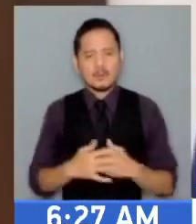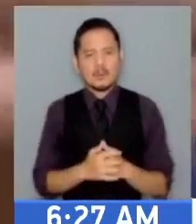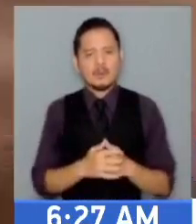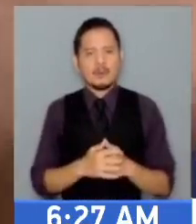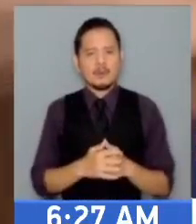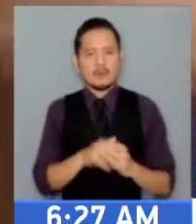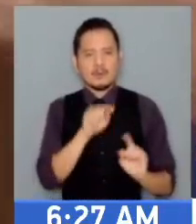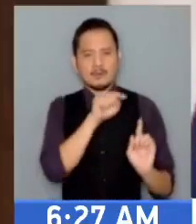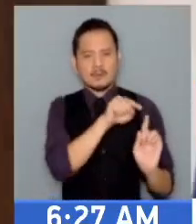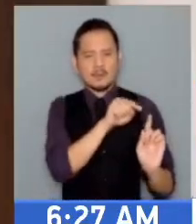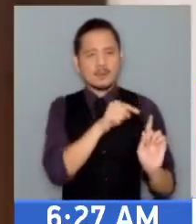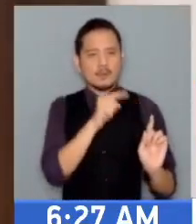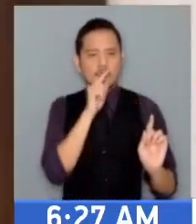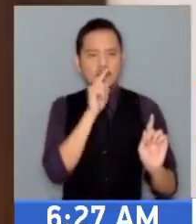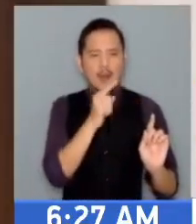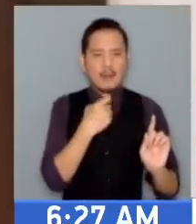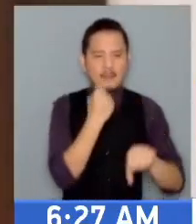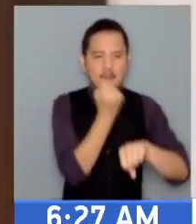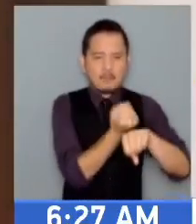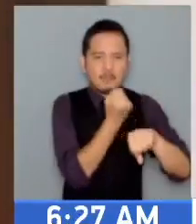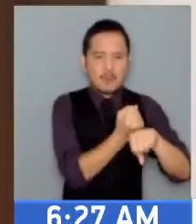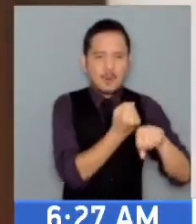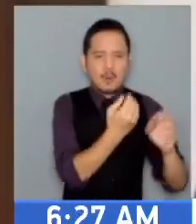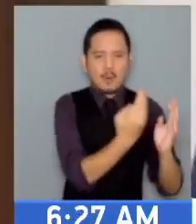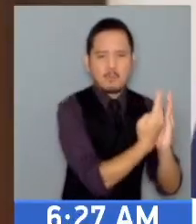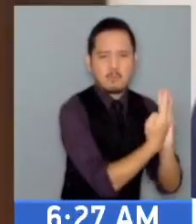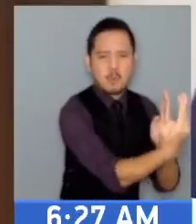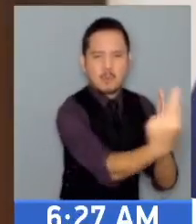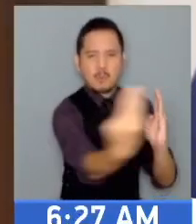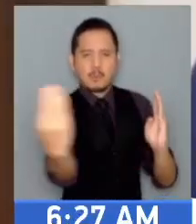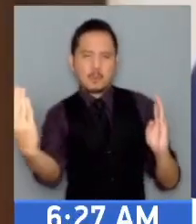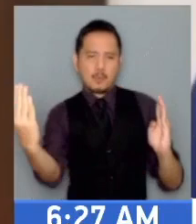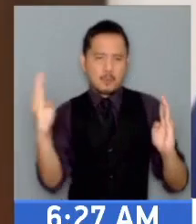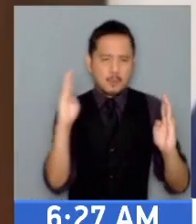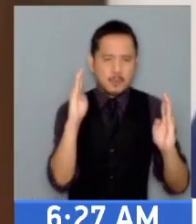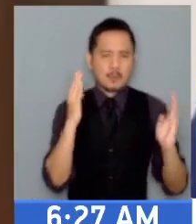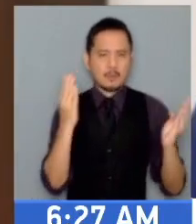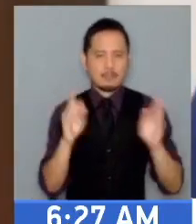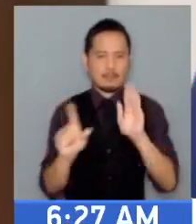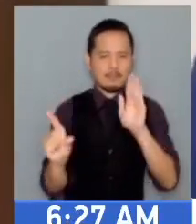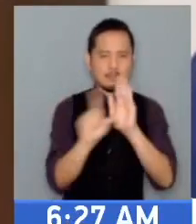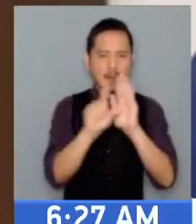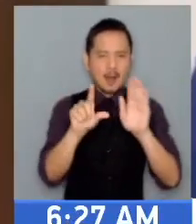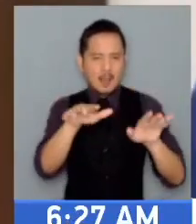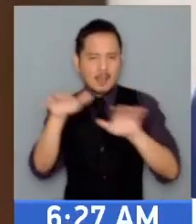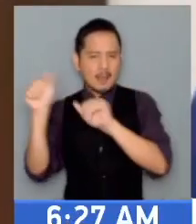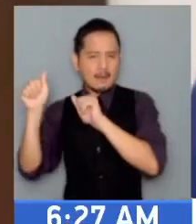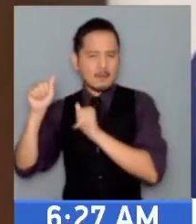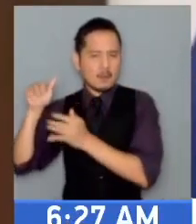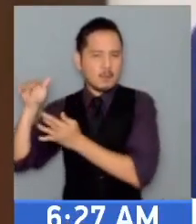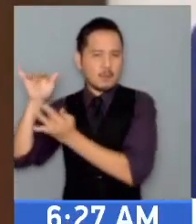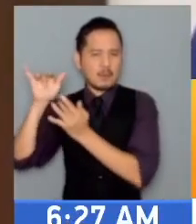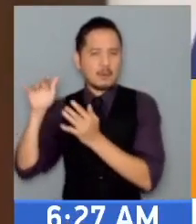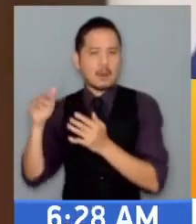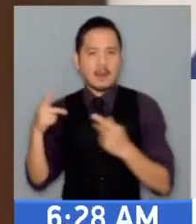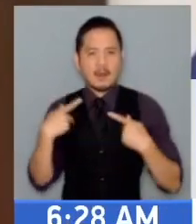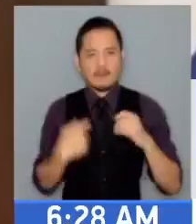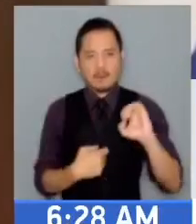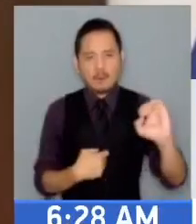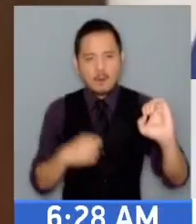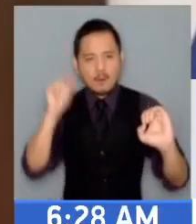simitado daw yung pinsa at mayroon sila sariling gobyerno daw, may sariling